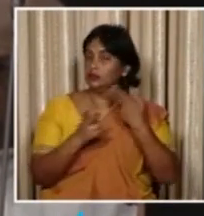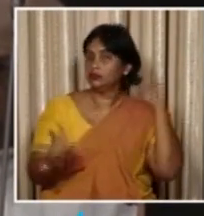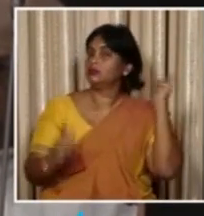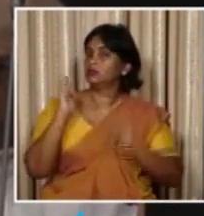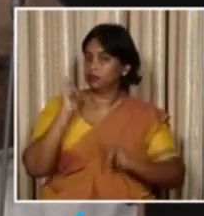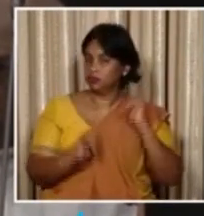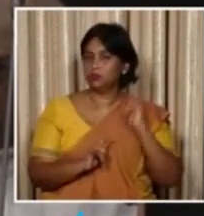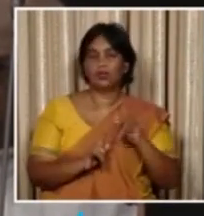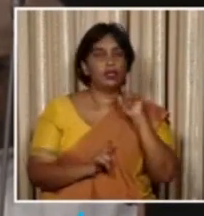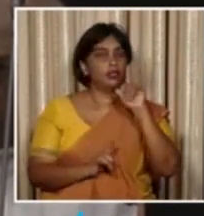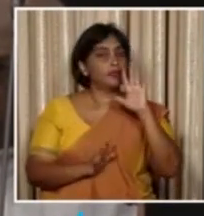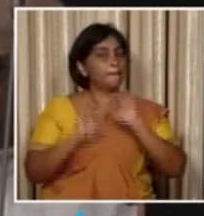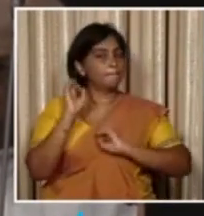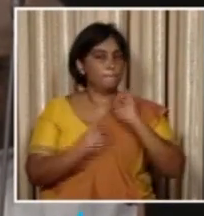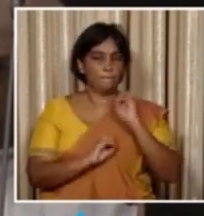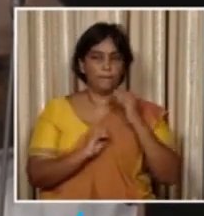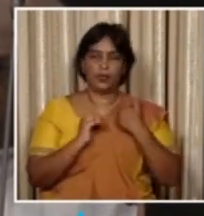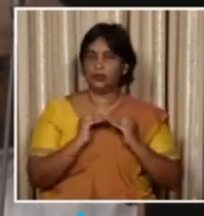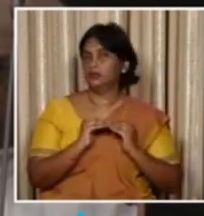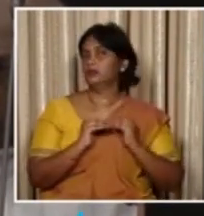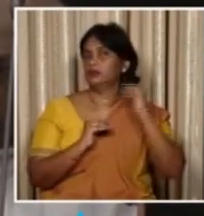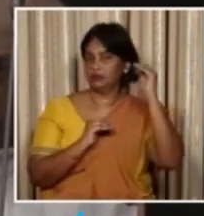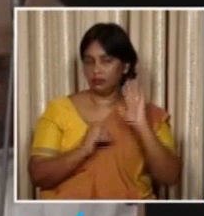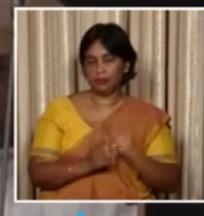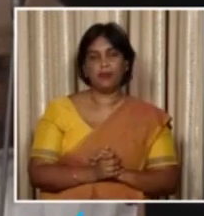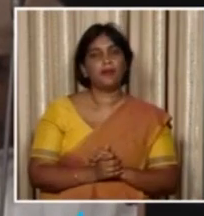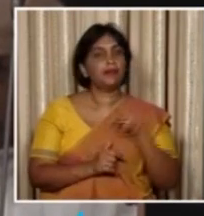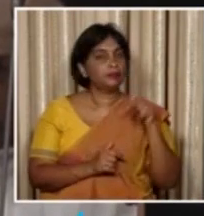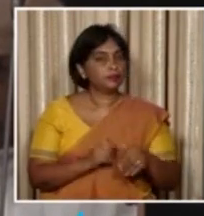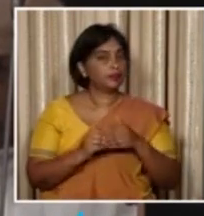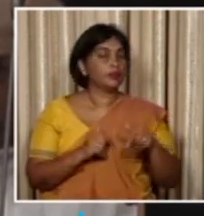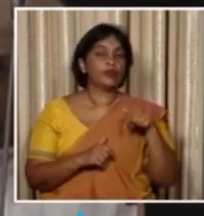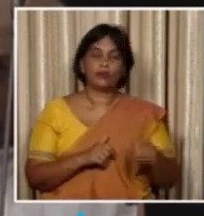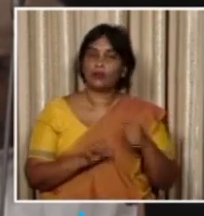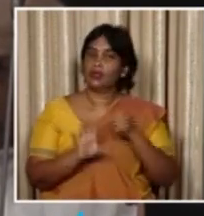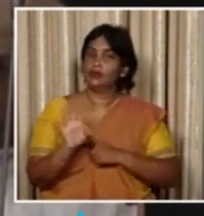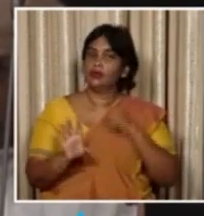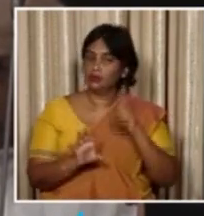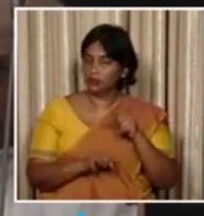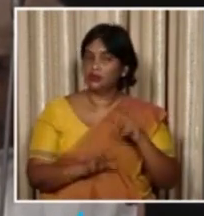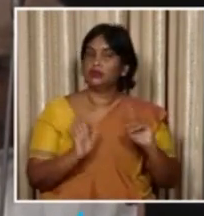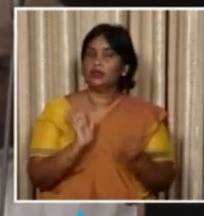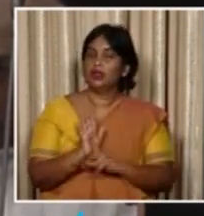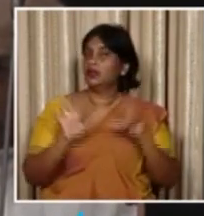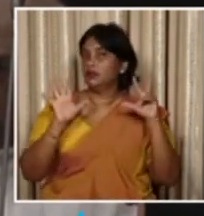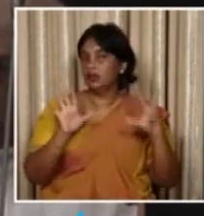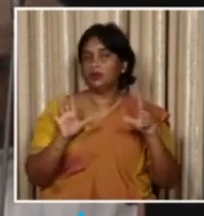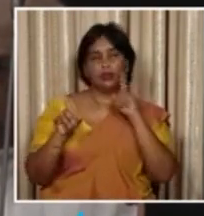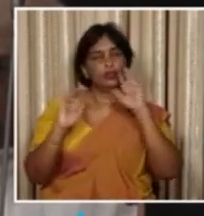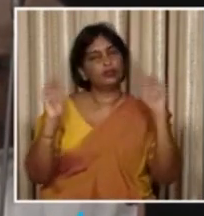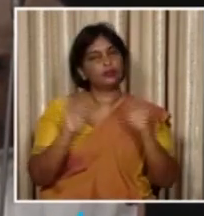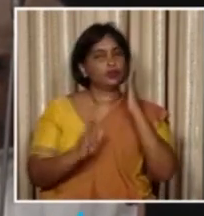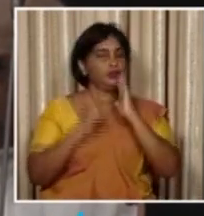පැමිණීම 75%කට වඩා වැඩි වර්ධනයක් තිබෙනවා. අද වන විට මේ වර්ෂය තුළදී 108ක ආසන්න